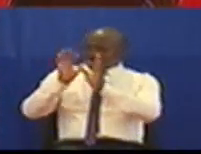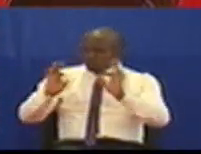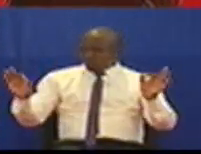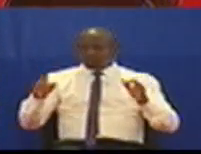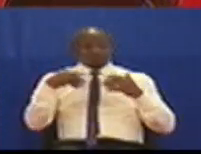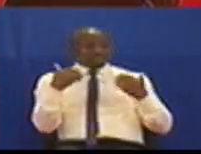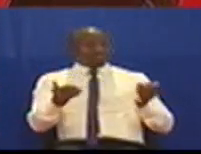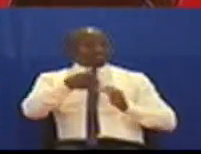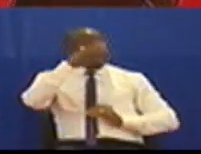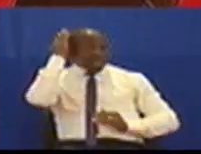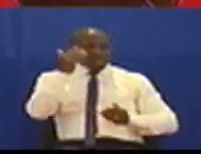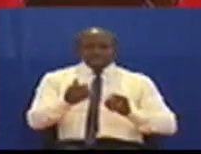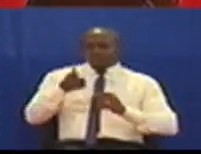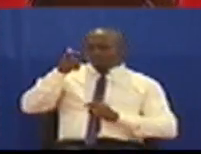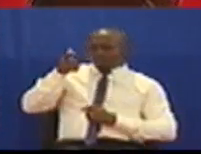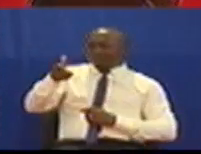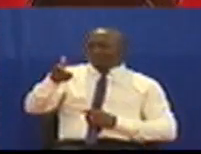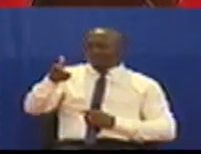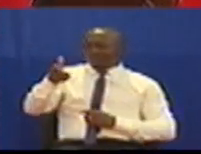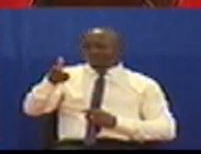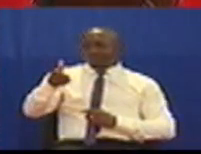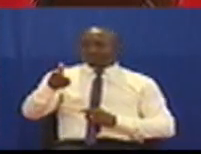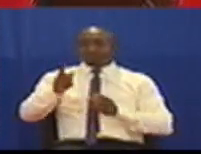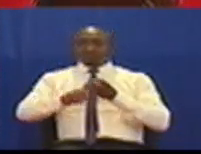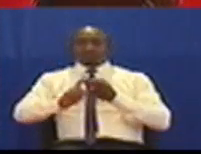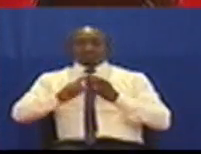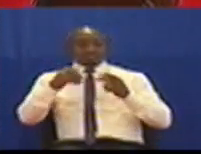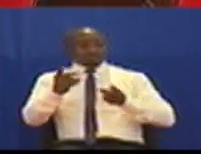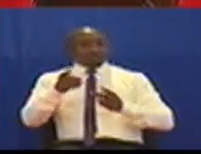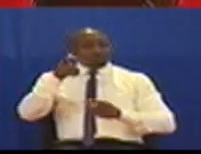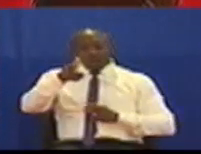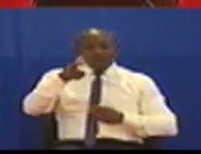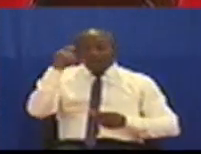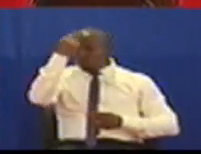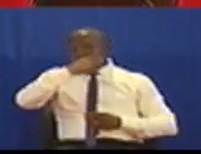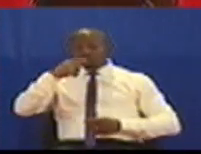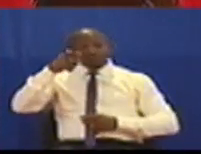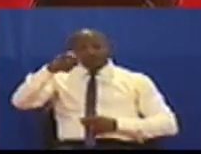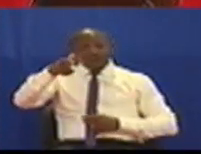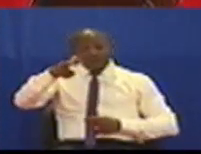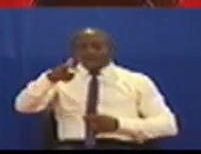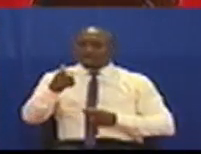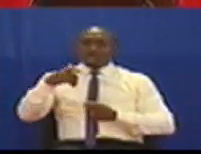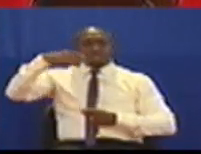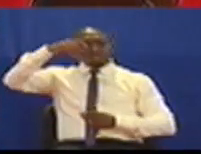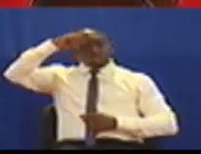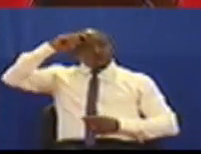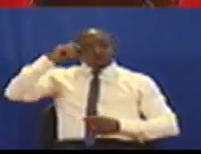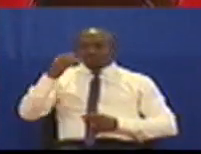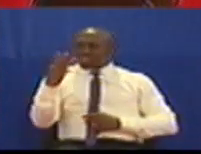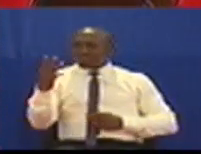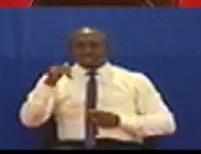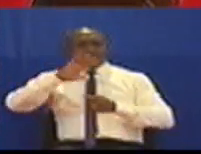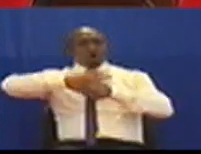serikali kwa kupima, kwa kumulika tu, unachukua kitu kama unaofika hapa bungeni unamulikwa usoni, alafu joto lako zilikiwa 32, wewe hauna